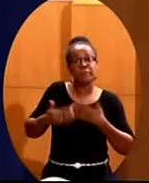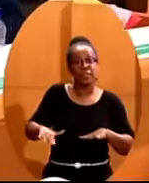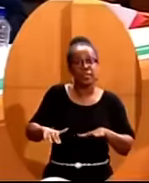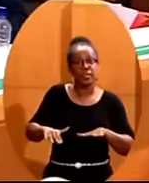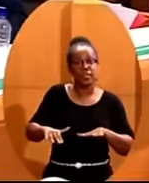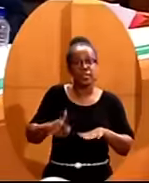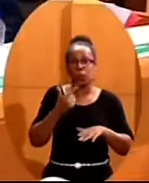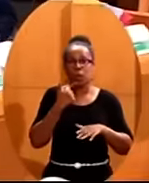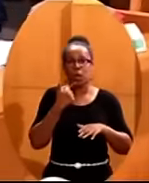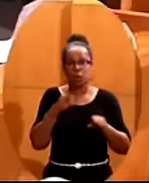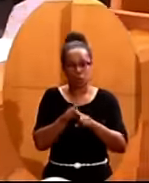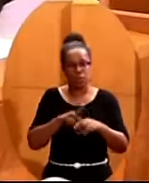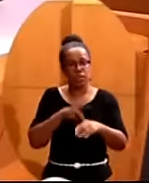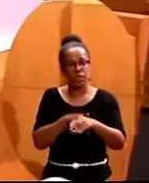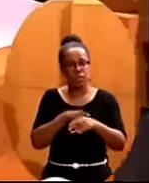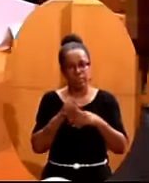et un